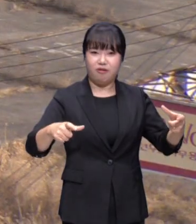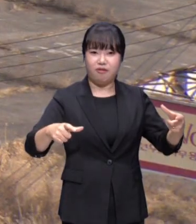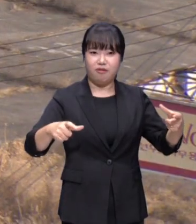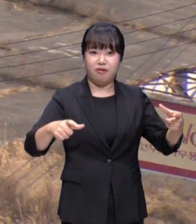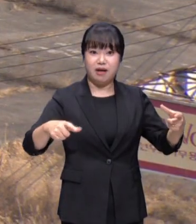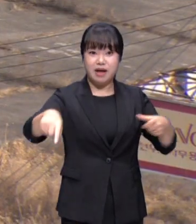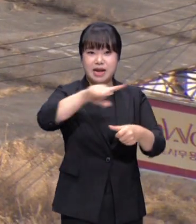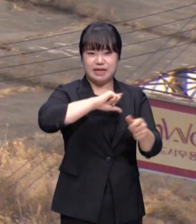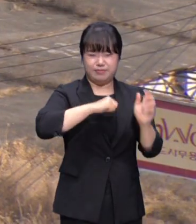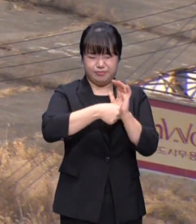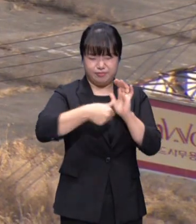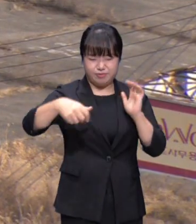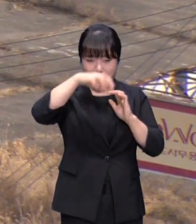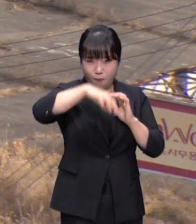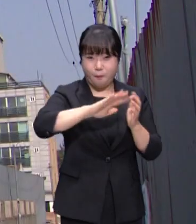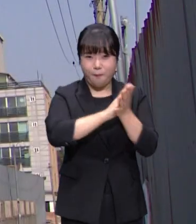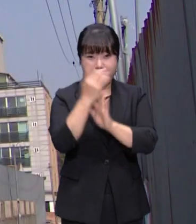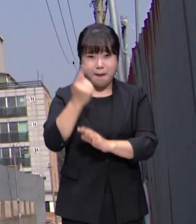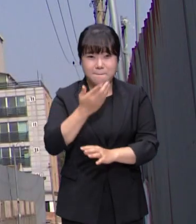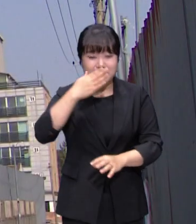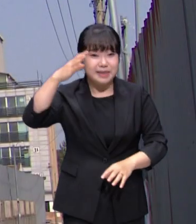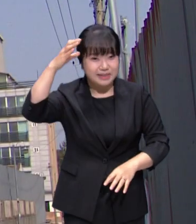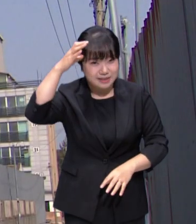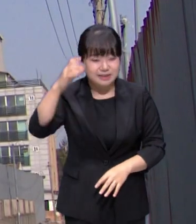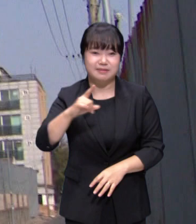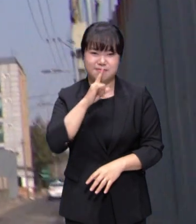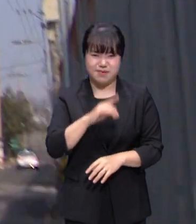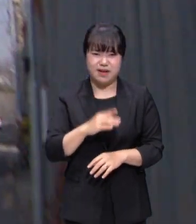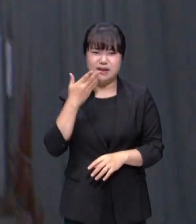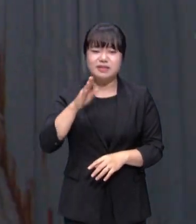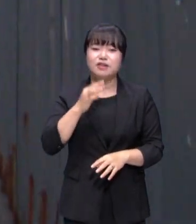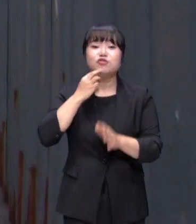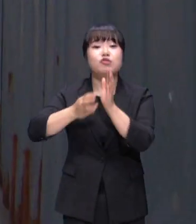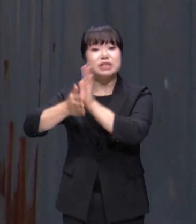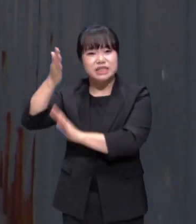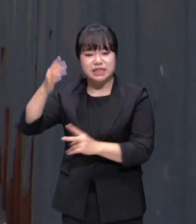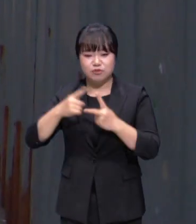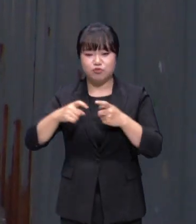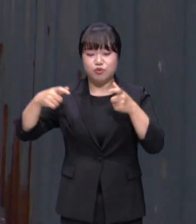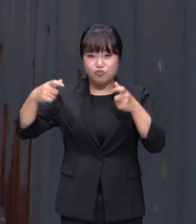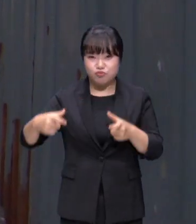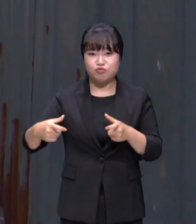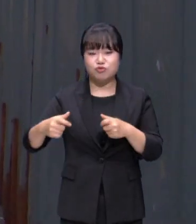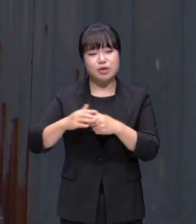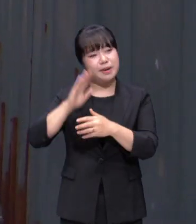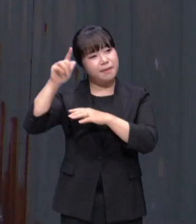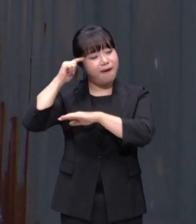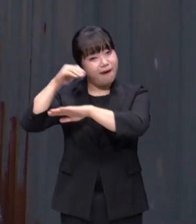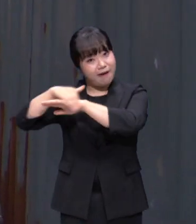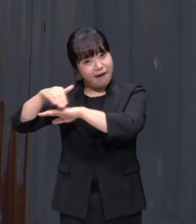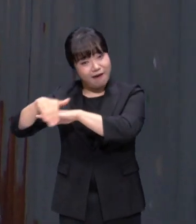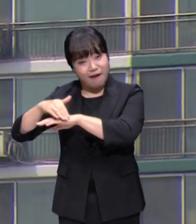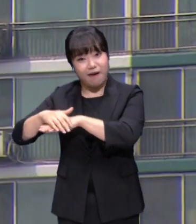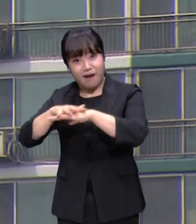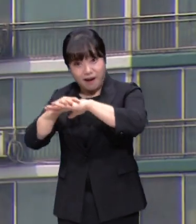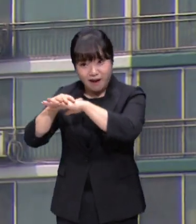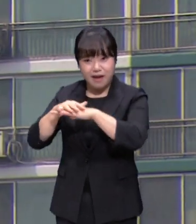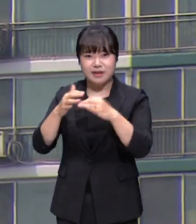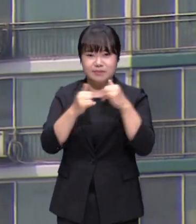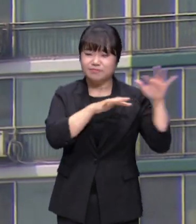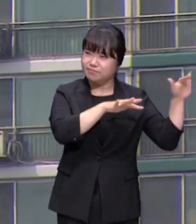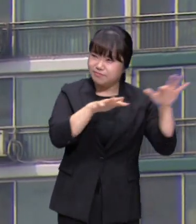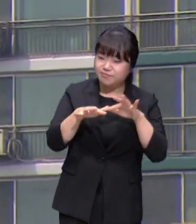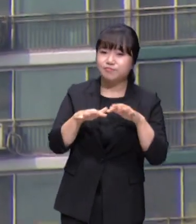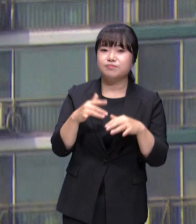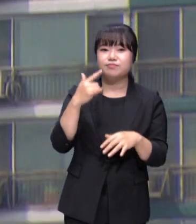밝힌 이필형 동대문 구청장. 하지만 서울시와 동대문구가 밝힌 미래 청사진에도 지역